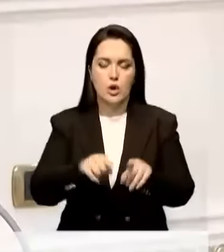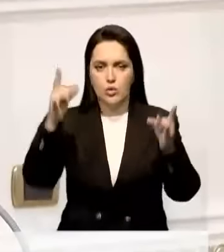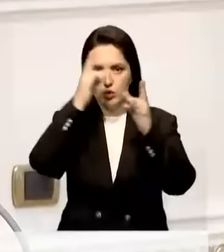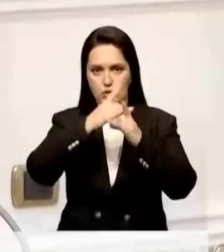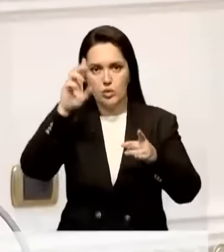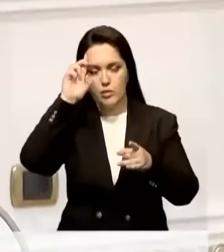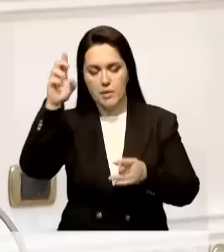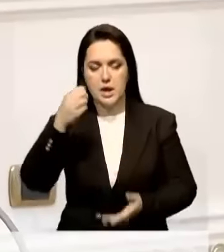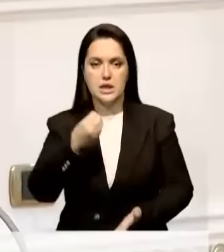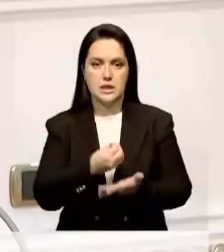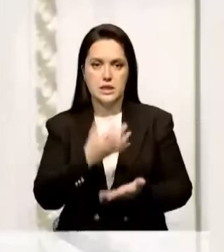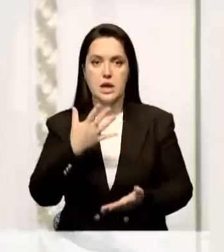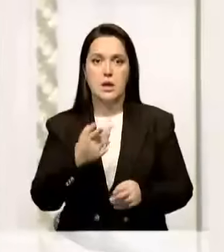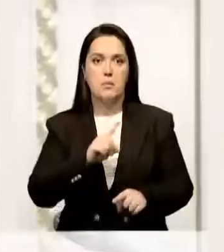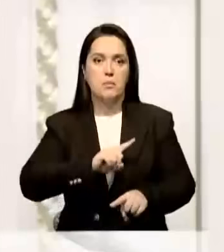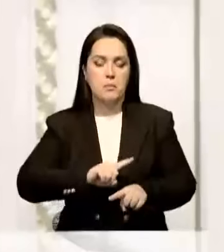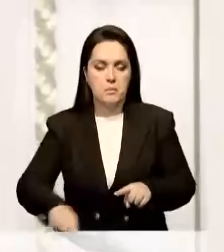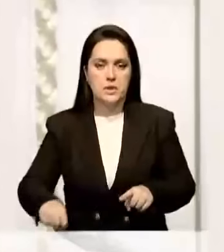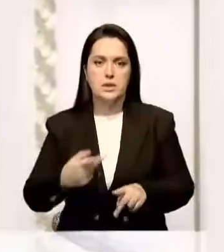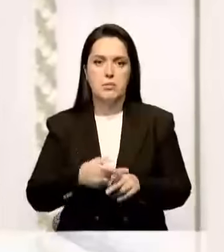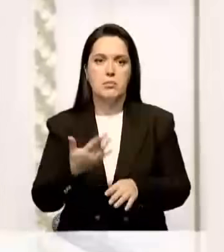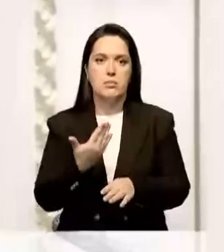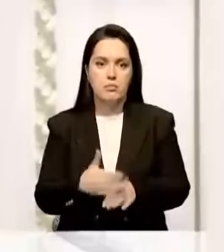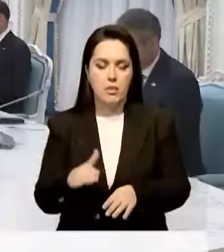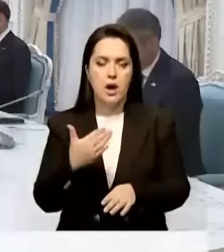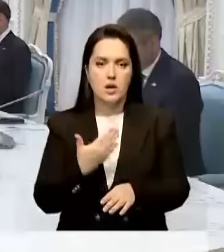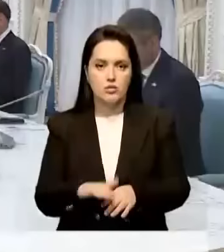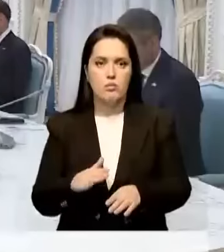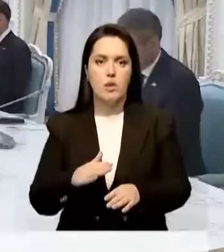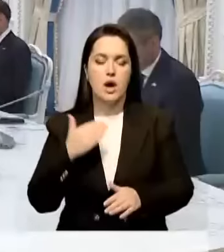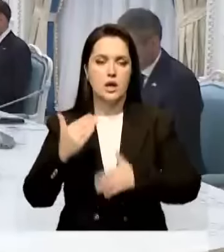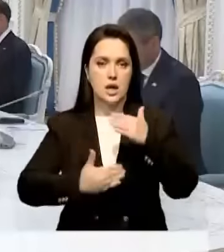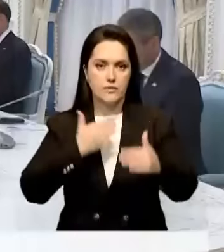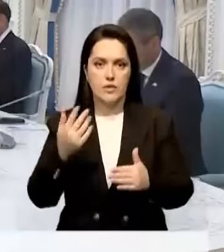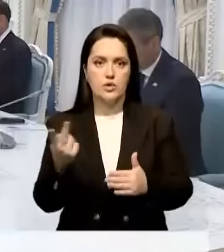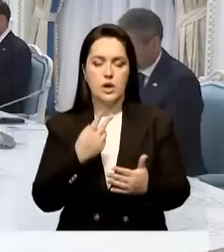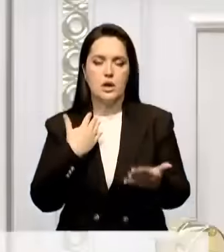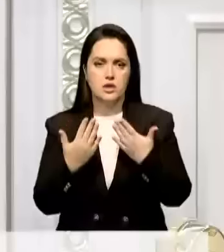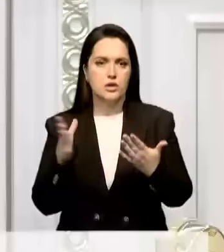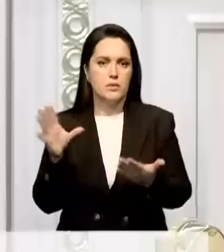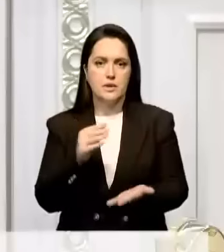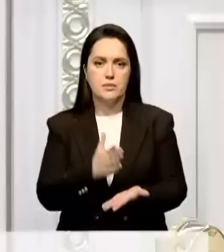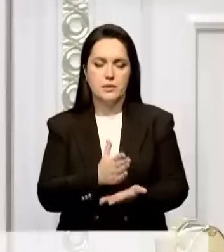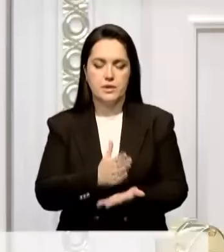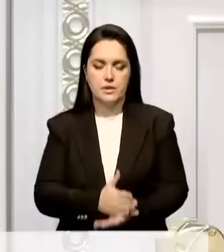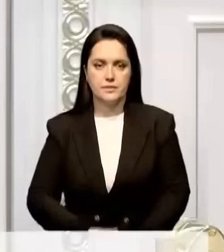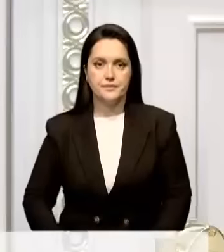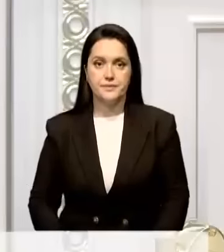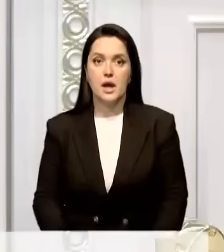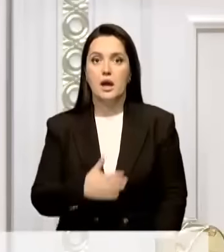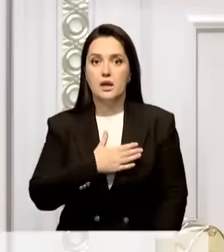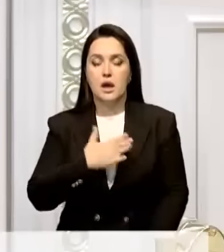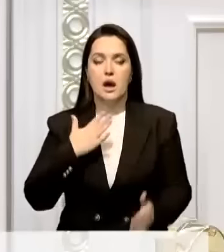С удовлетворением отмечаю динамичное и поступательное развитие двусторонних отношений по всем направлениям. Я рад,